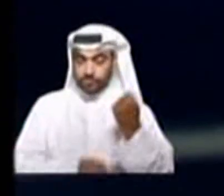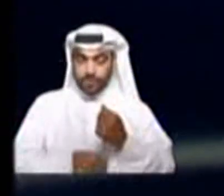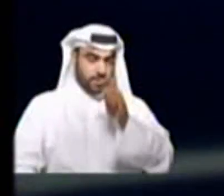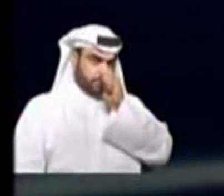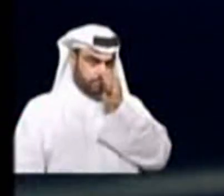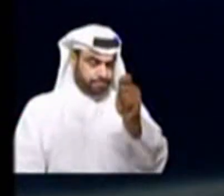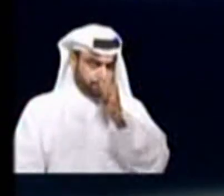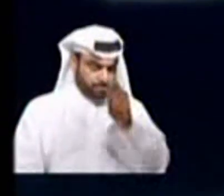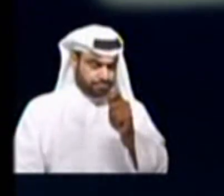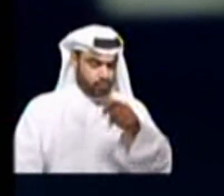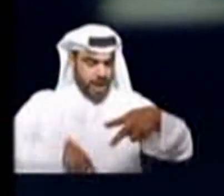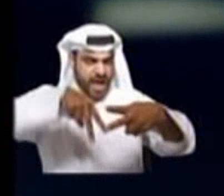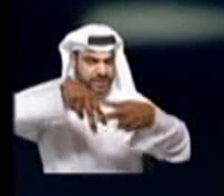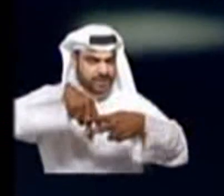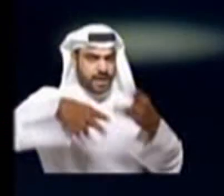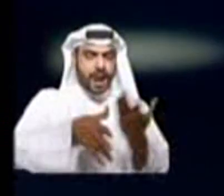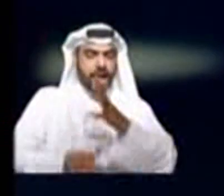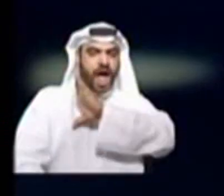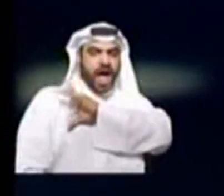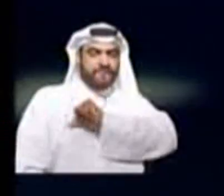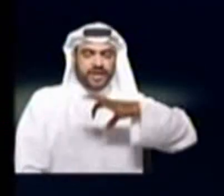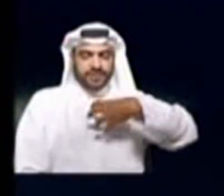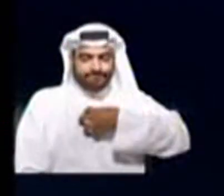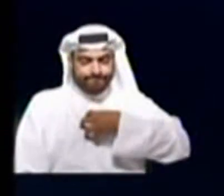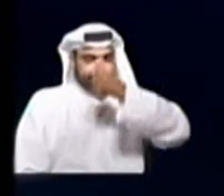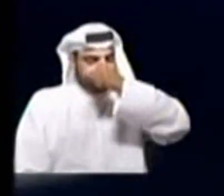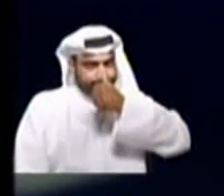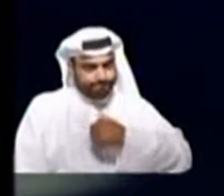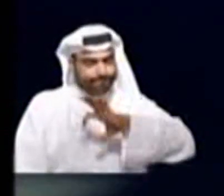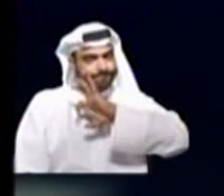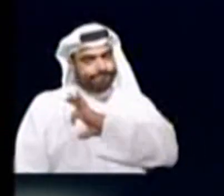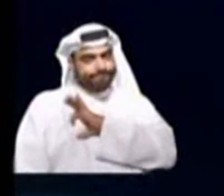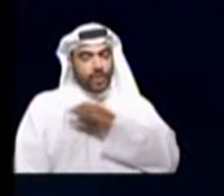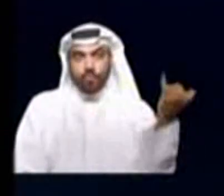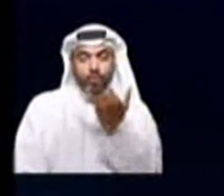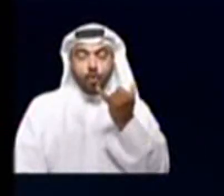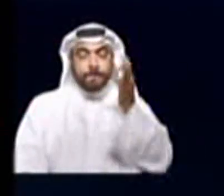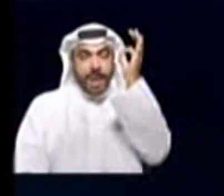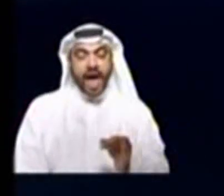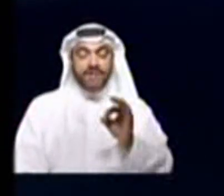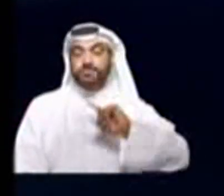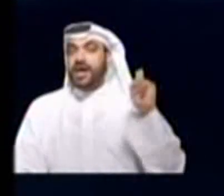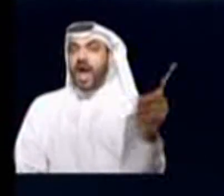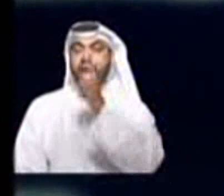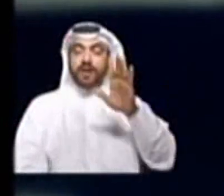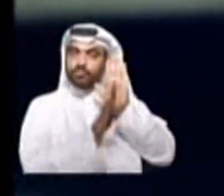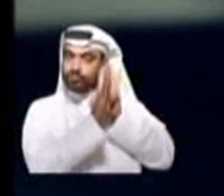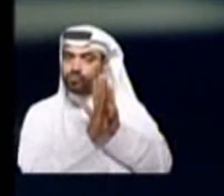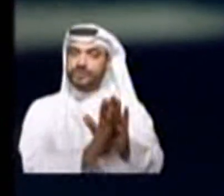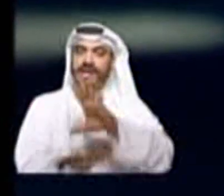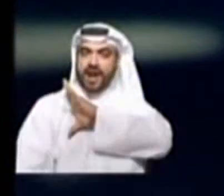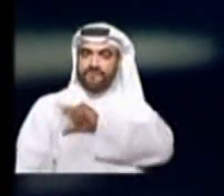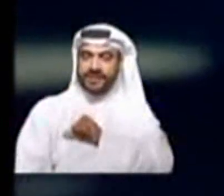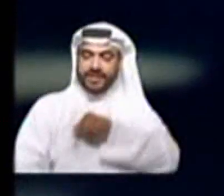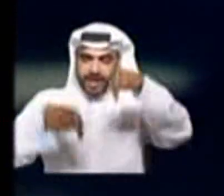الاحتلال الإسرائيلي تجاه الفلسطينيين الذين يعيشون معادلة غير منصفة ومفارقة غير مفهومة. وقال الغانم في